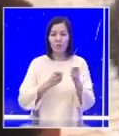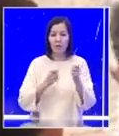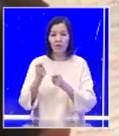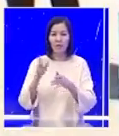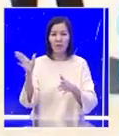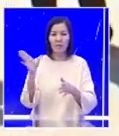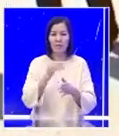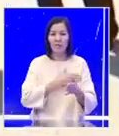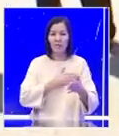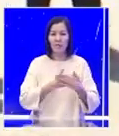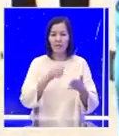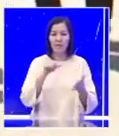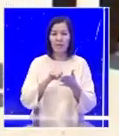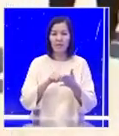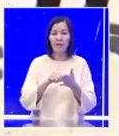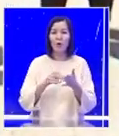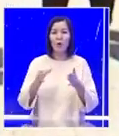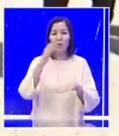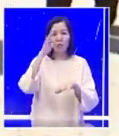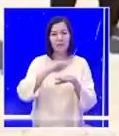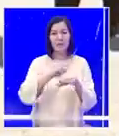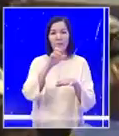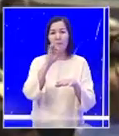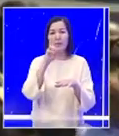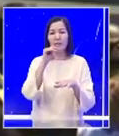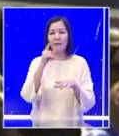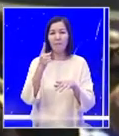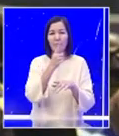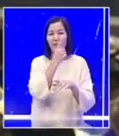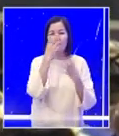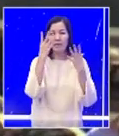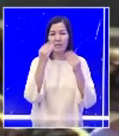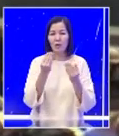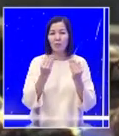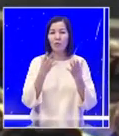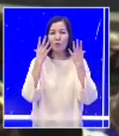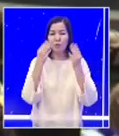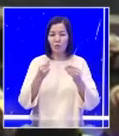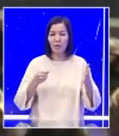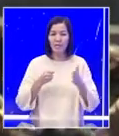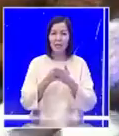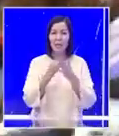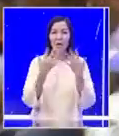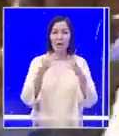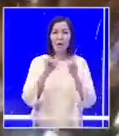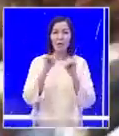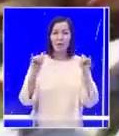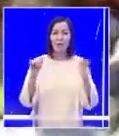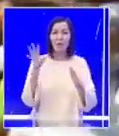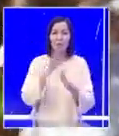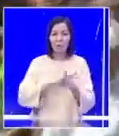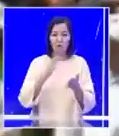салды. Бірі және бірегейі Амандық Баталып. Апаттың алғашқы күнінен бүгінге дейін Қызылағаштың дамуына тер төгіп